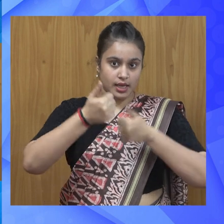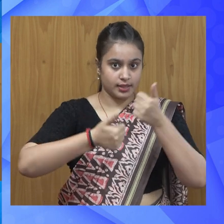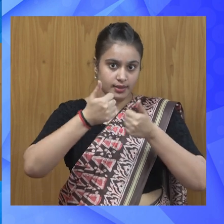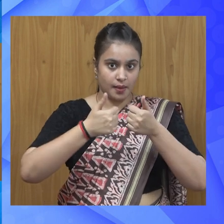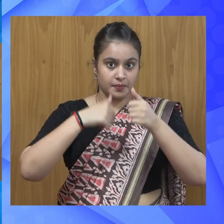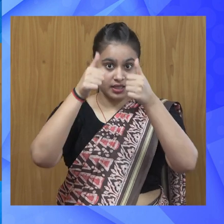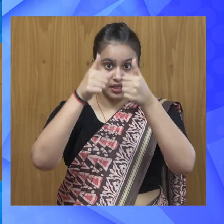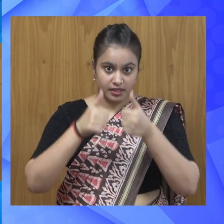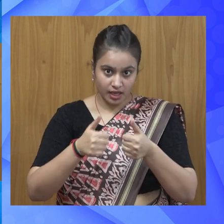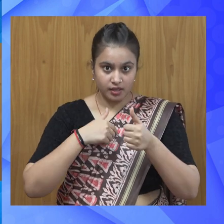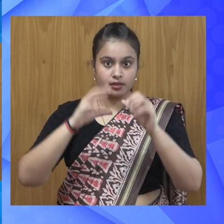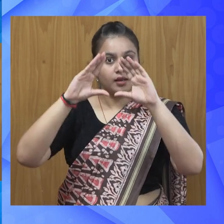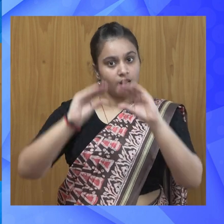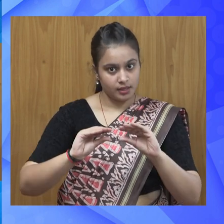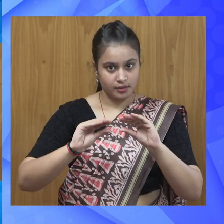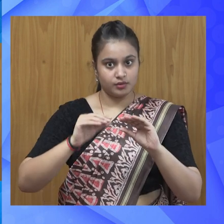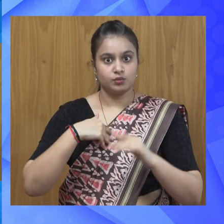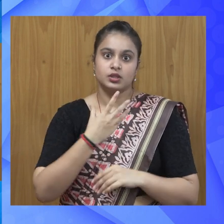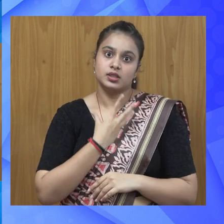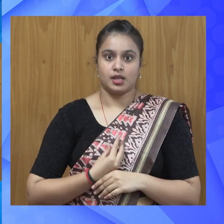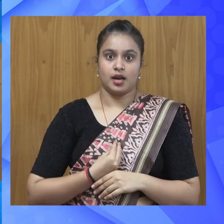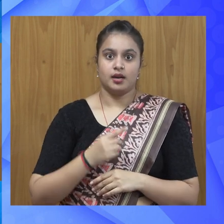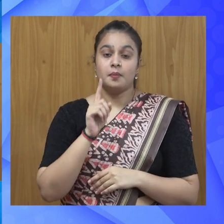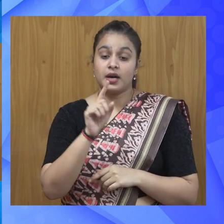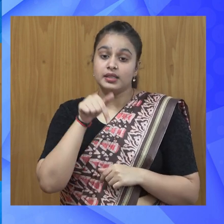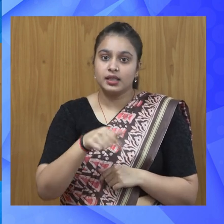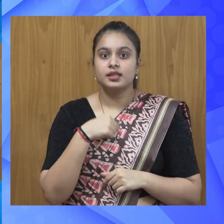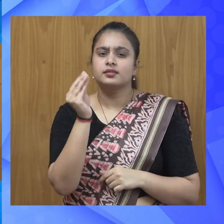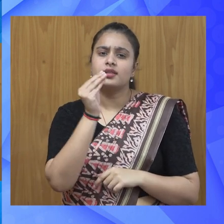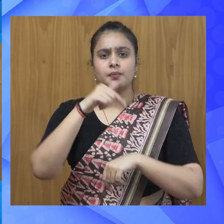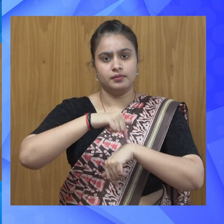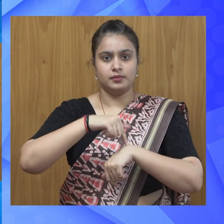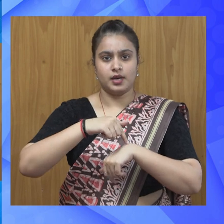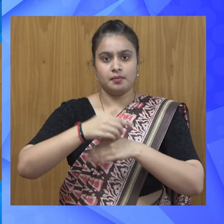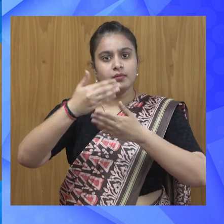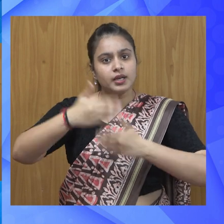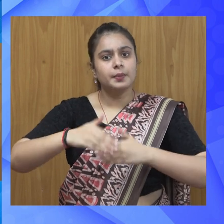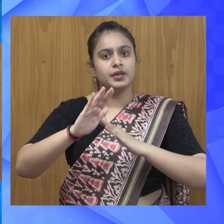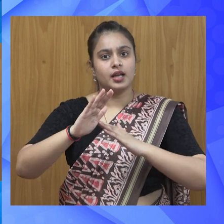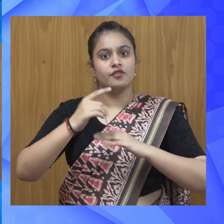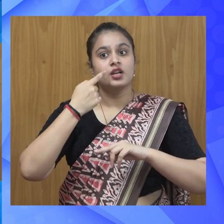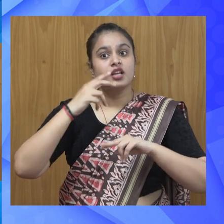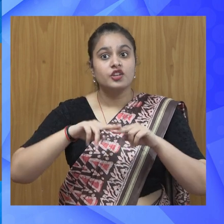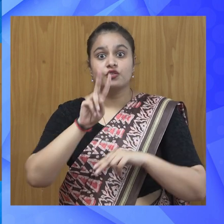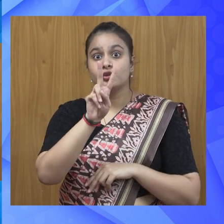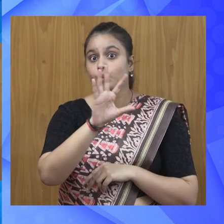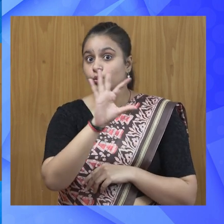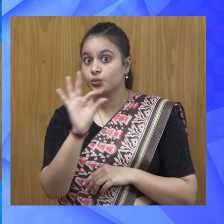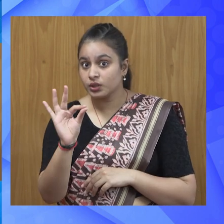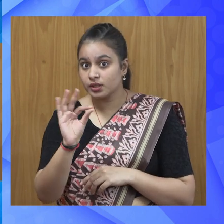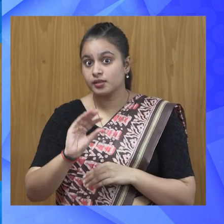नंबर आपके हिसाब से नहीं आए तो आप उदास होंगे, लेकिन वो एक टेम्पररी होगा। थोड़े अगर अगर कोई भी प्रॉब्लम दो हफ्ते से ज्यादा